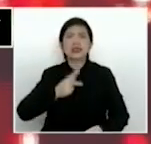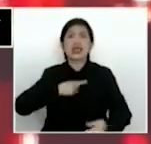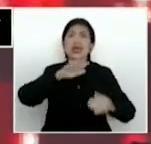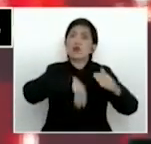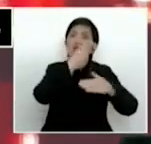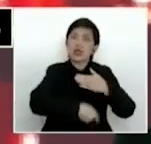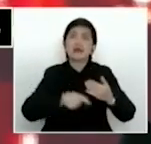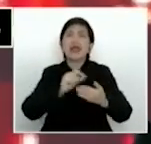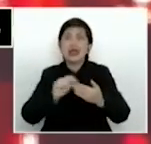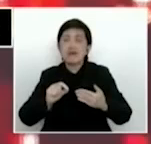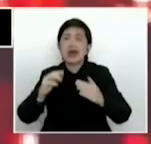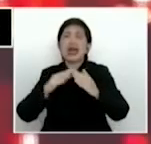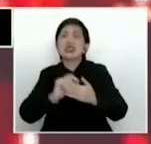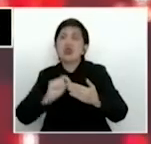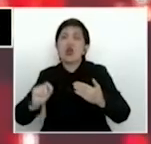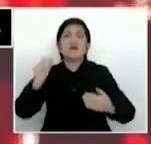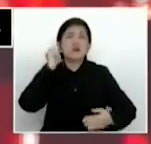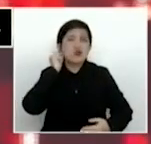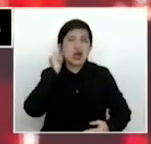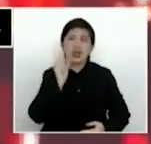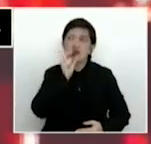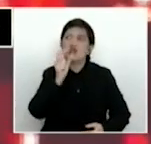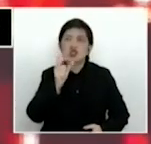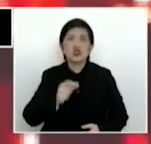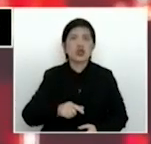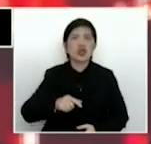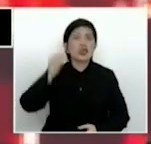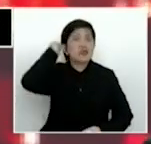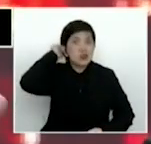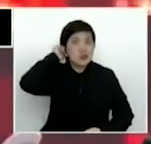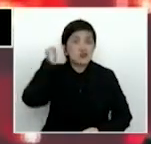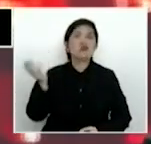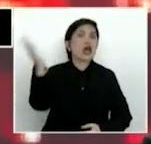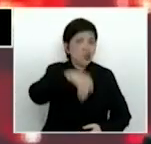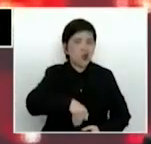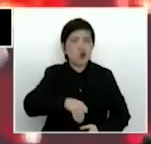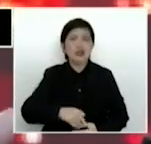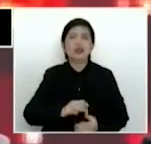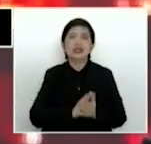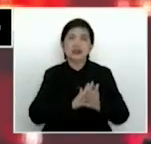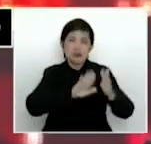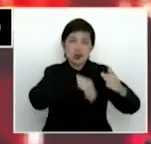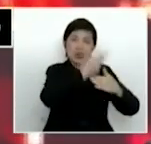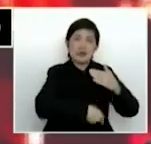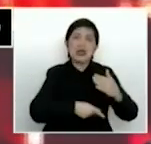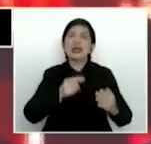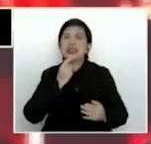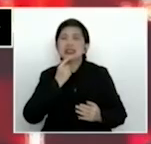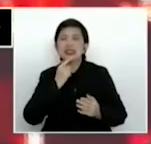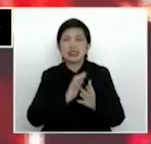perempuan buat emak-emak buat ibu-ibu nanti sekolahnya di bal RW kurikulumnya tentang ekonomi keluarga